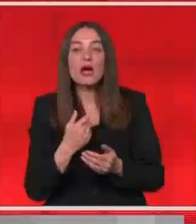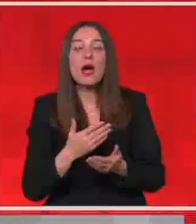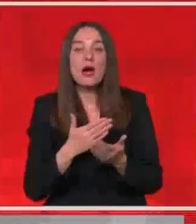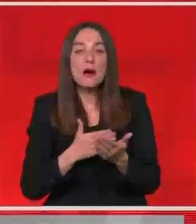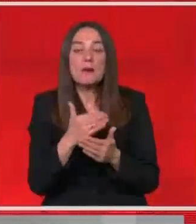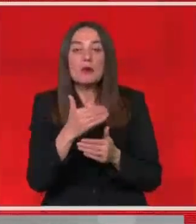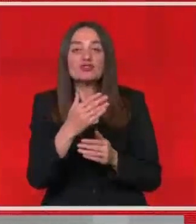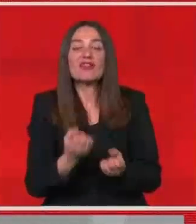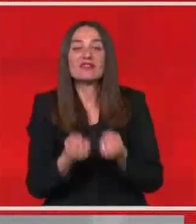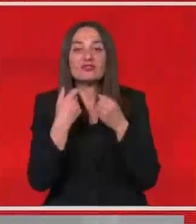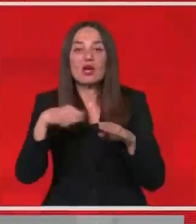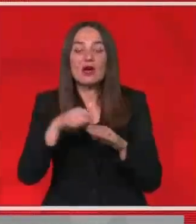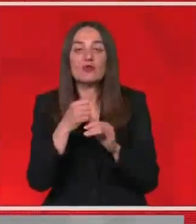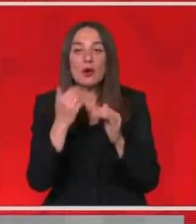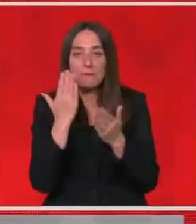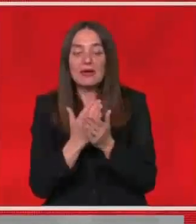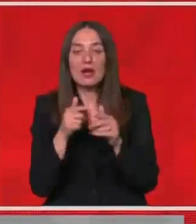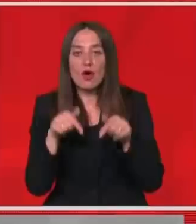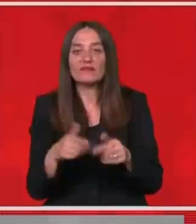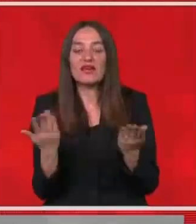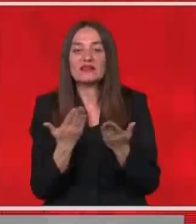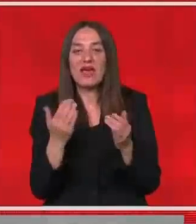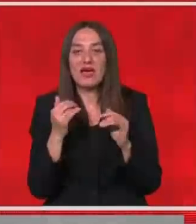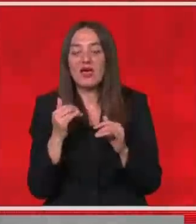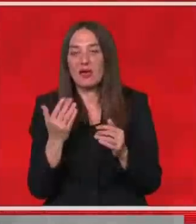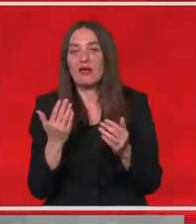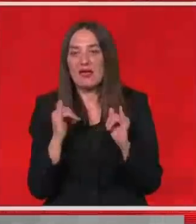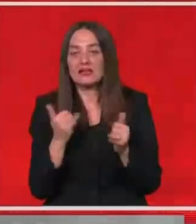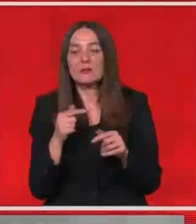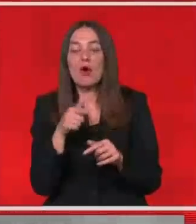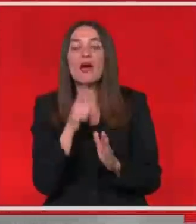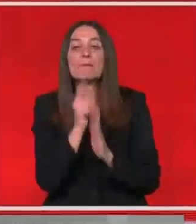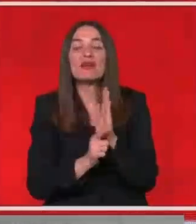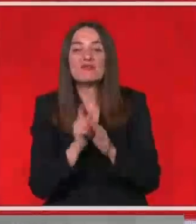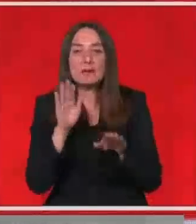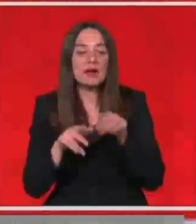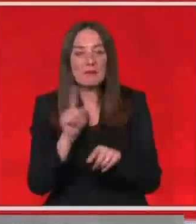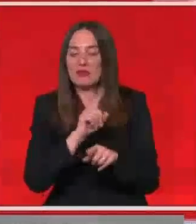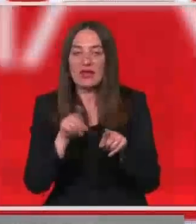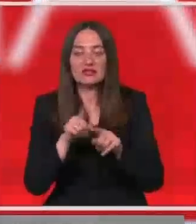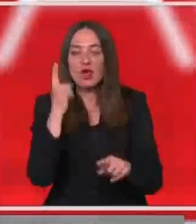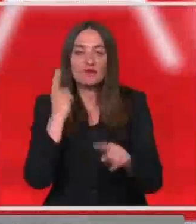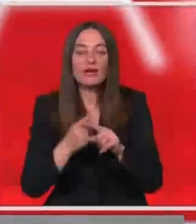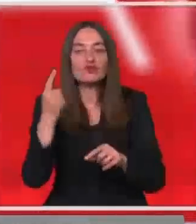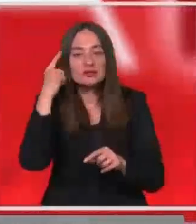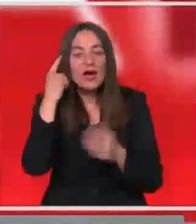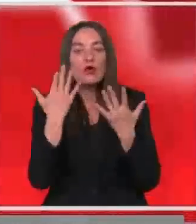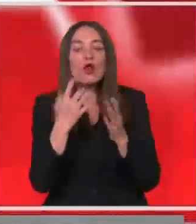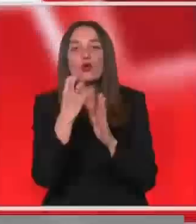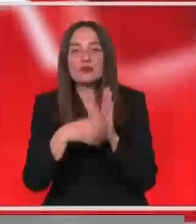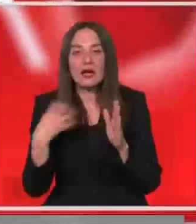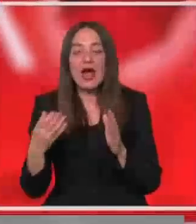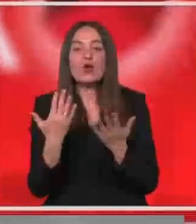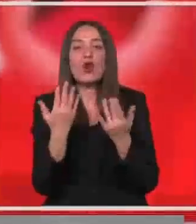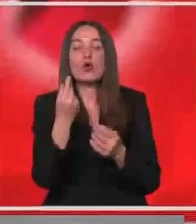teške reforme da bi bili danas ovde gde jesmo. Dakle, nije to isto. Ovo je privremena mera. Tačno se zna koliko traje, odnosno